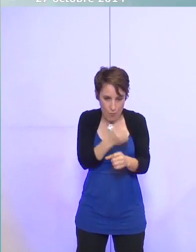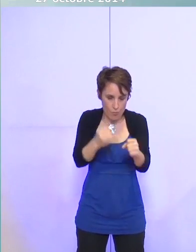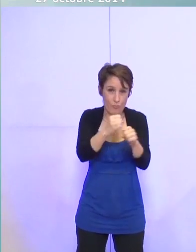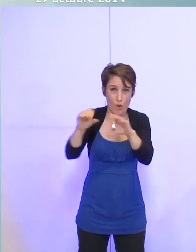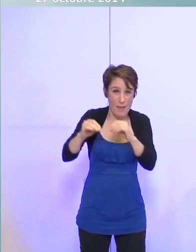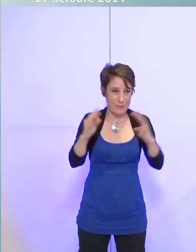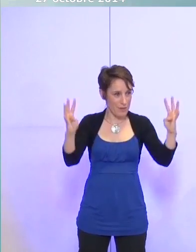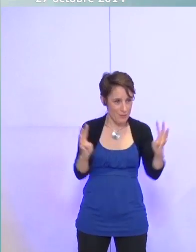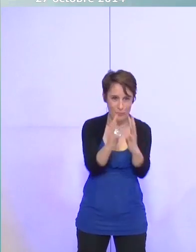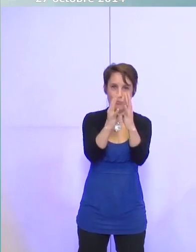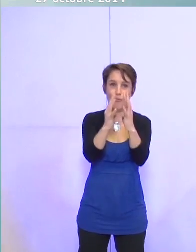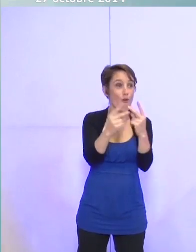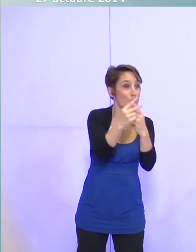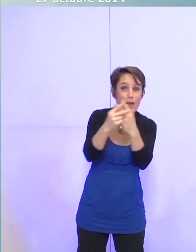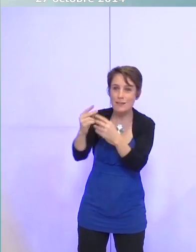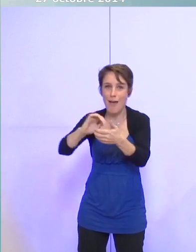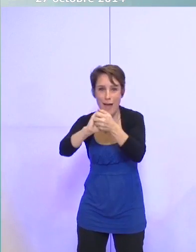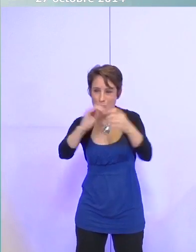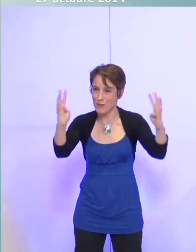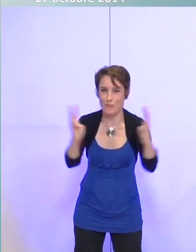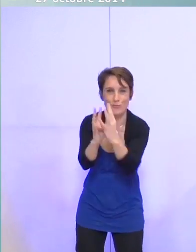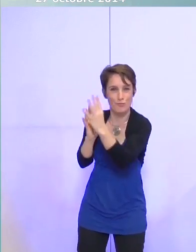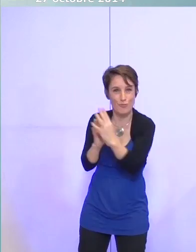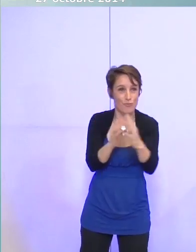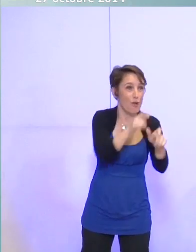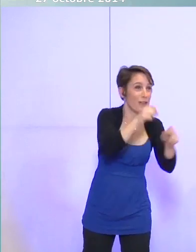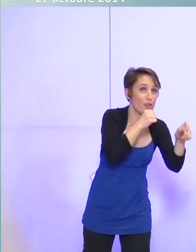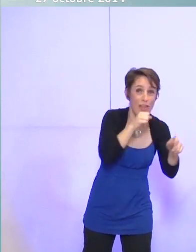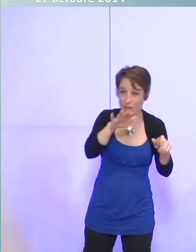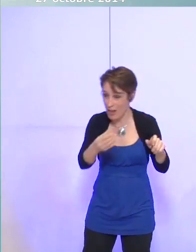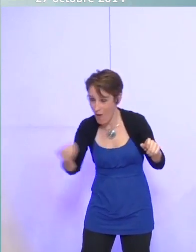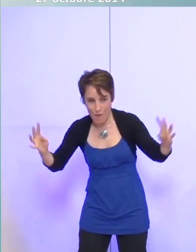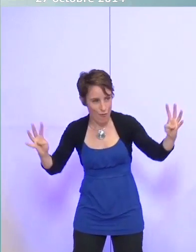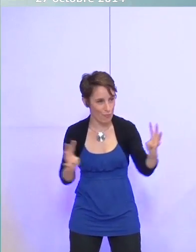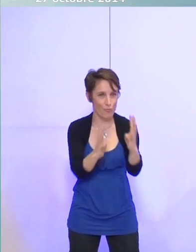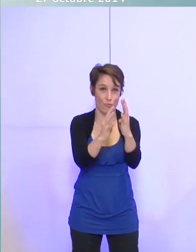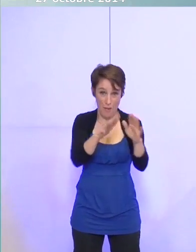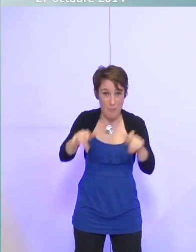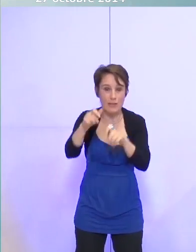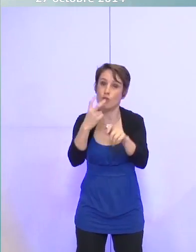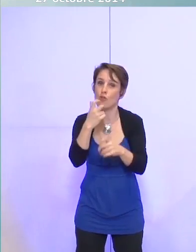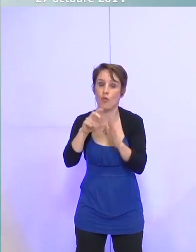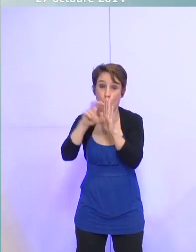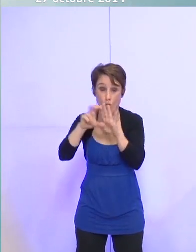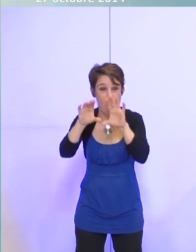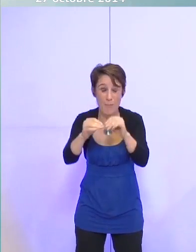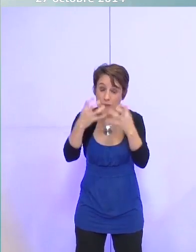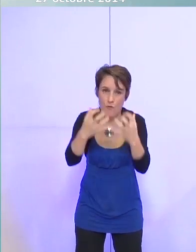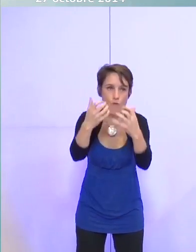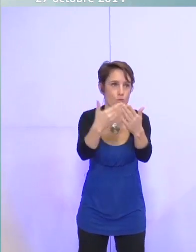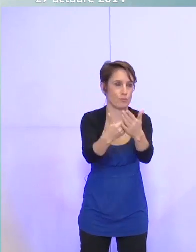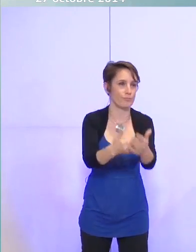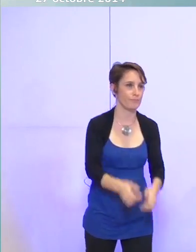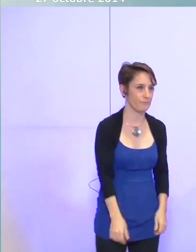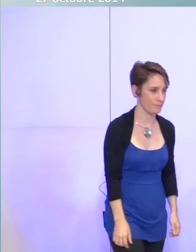public, entre voisins, entre amis, entre petits et grands, une attente forte des Grenoblois. C'est aussi une belle